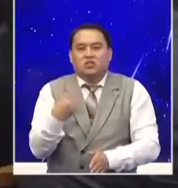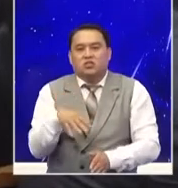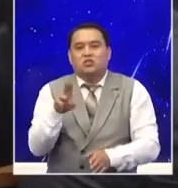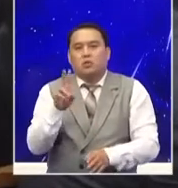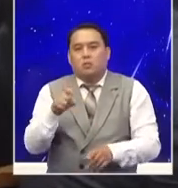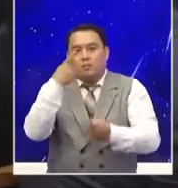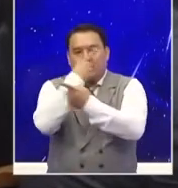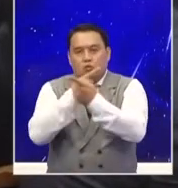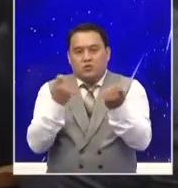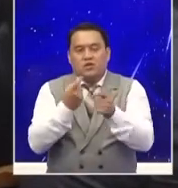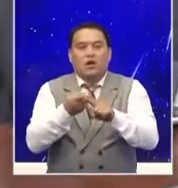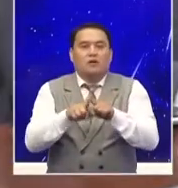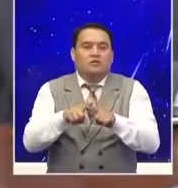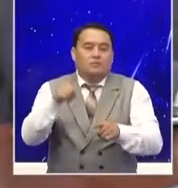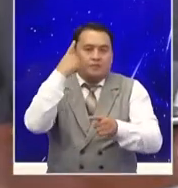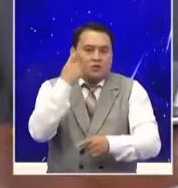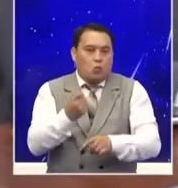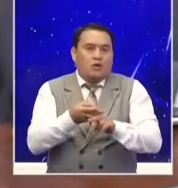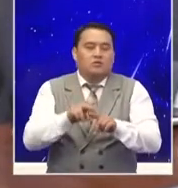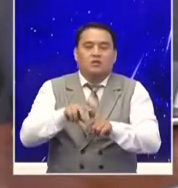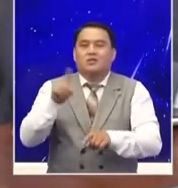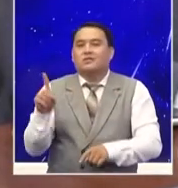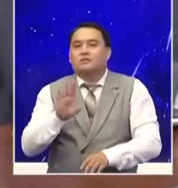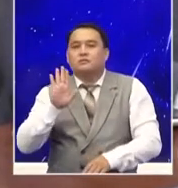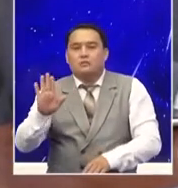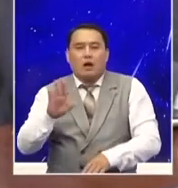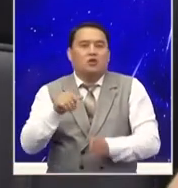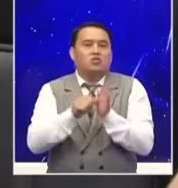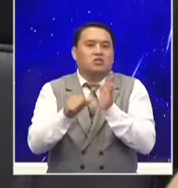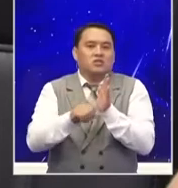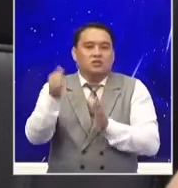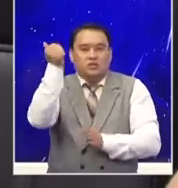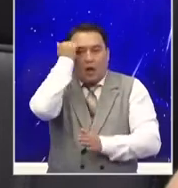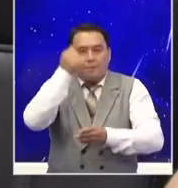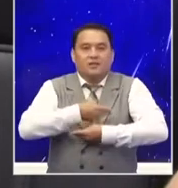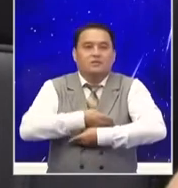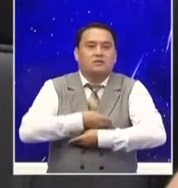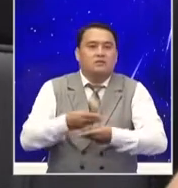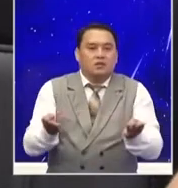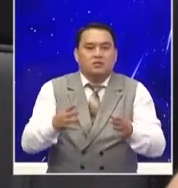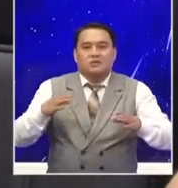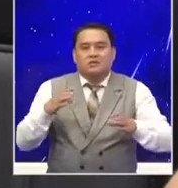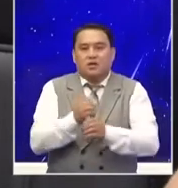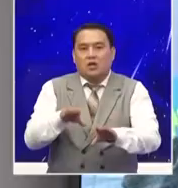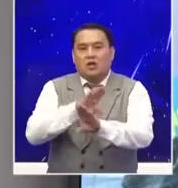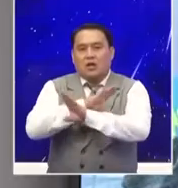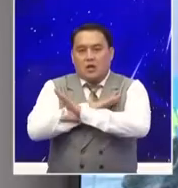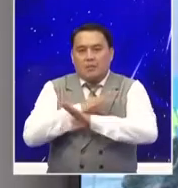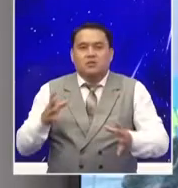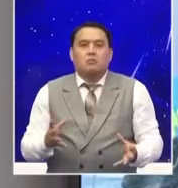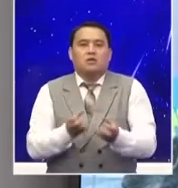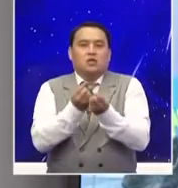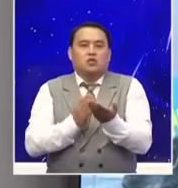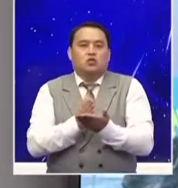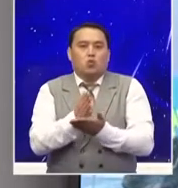1446 предупреждающих знаков. Населению роздано около 60 тысяч памяток и листовок. Для сокращения гибели граждан ДЧС